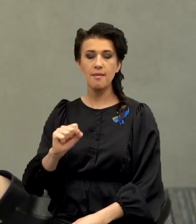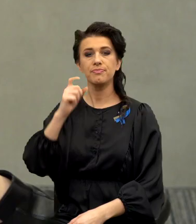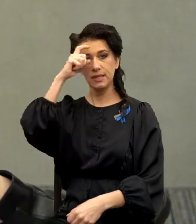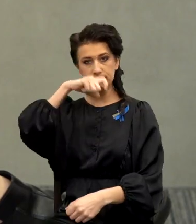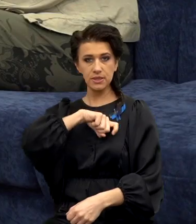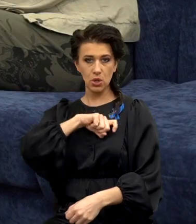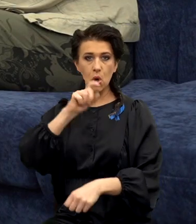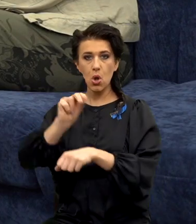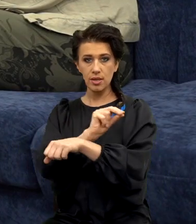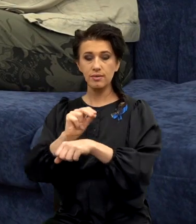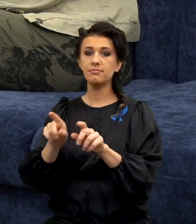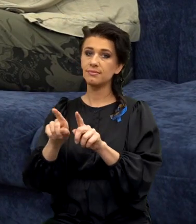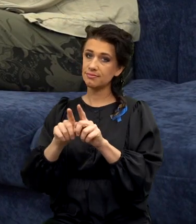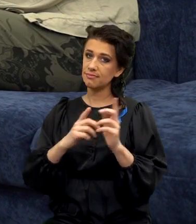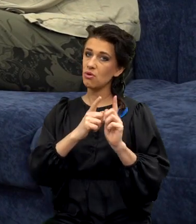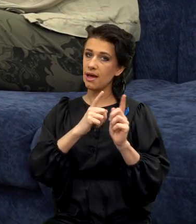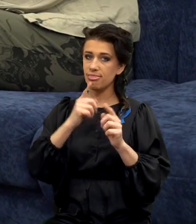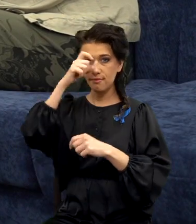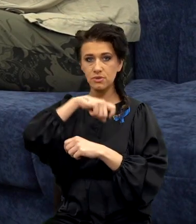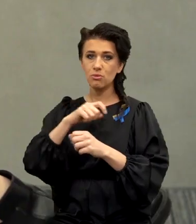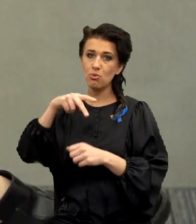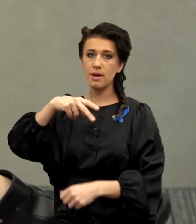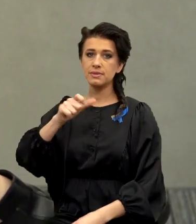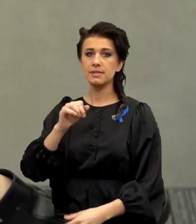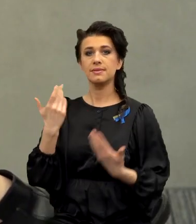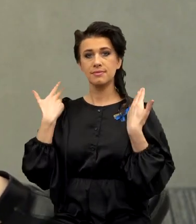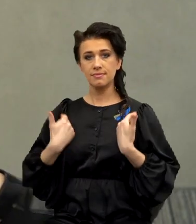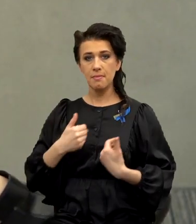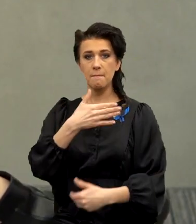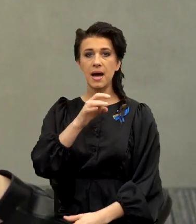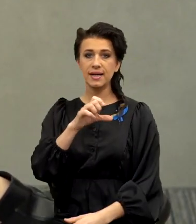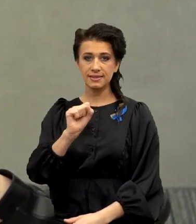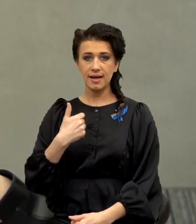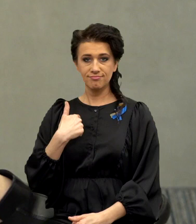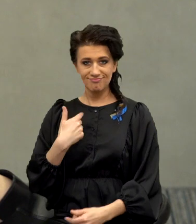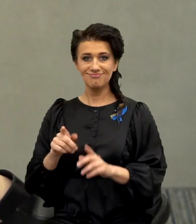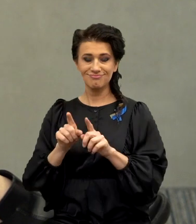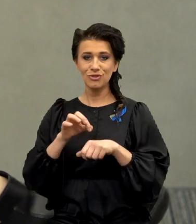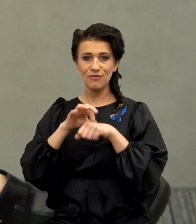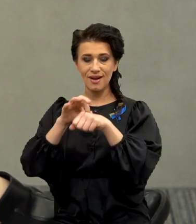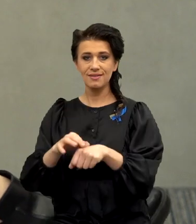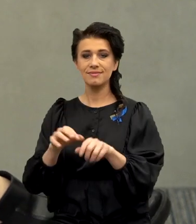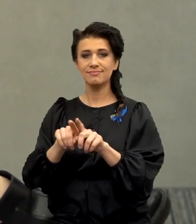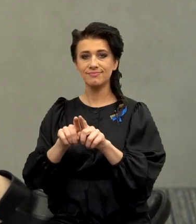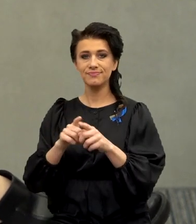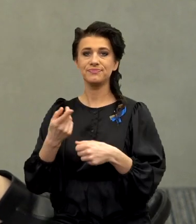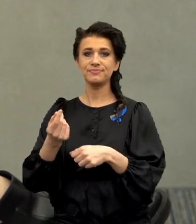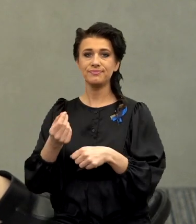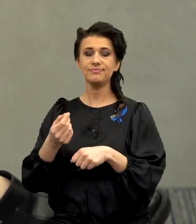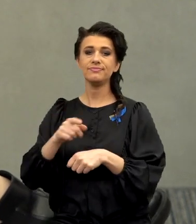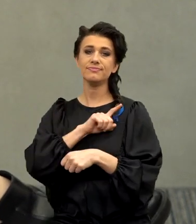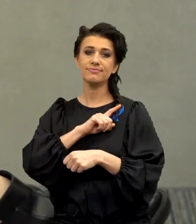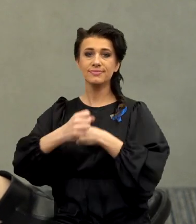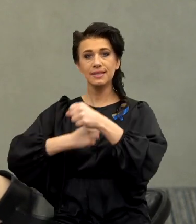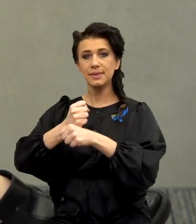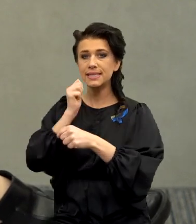poradni psychologicznej UMCS. Dzień dobry. Dzień dobry, ja się nazywam Magdalena Bis, jestem psycholożką, psychoterapeutką, na co dzień koordynuję